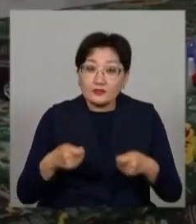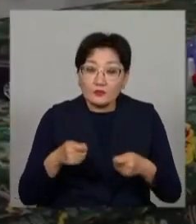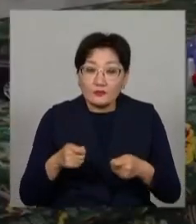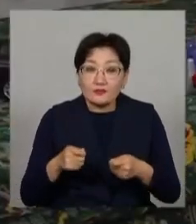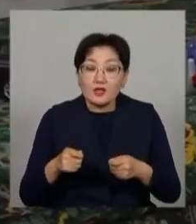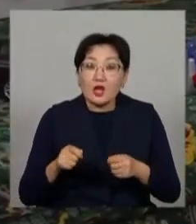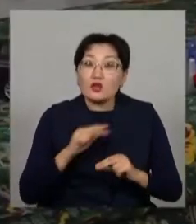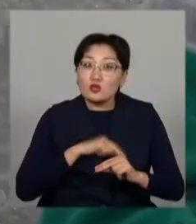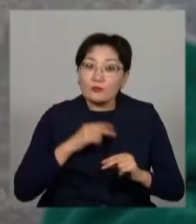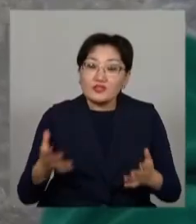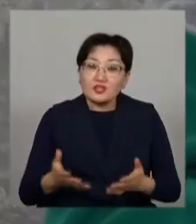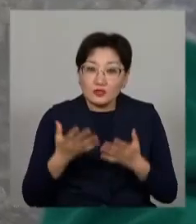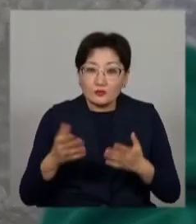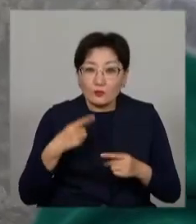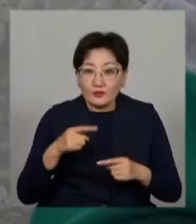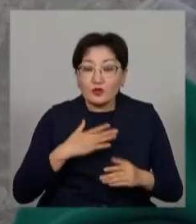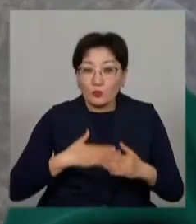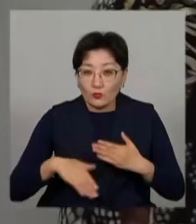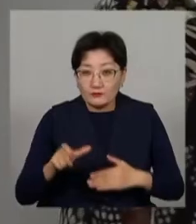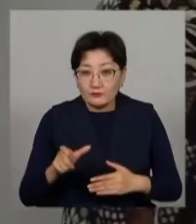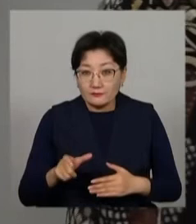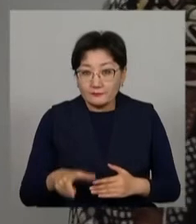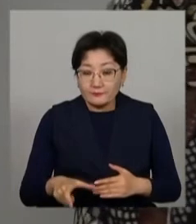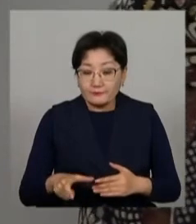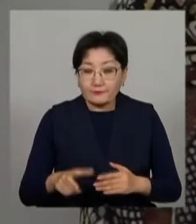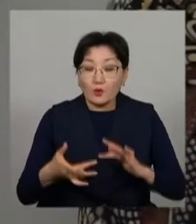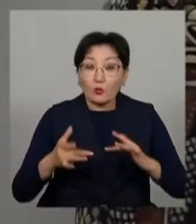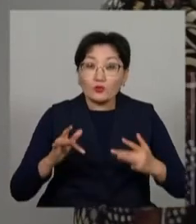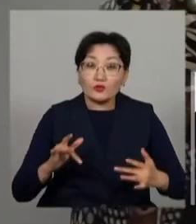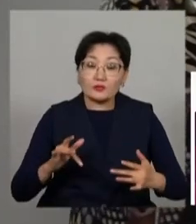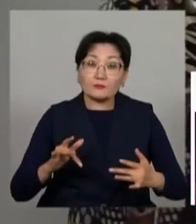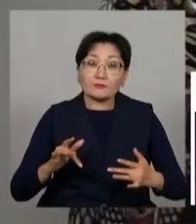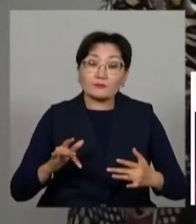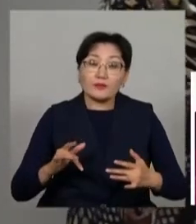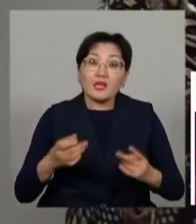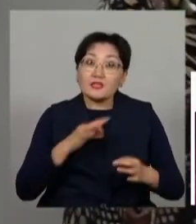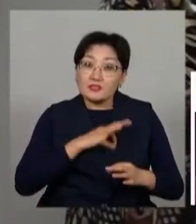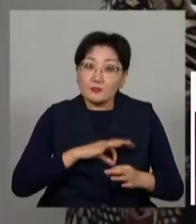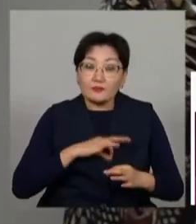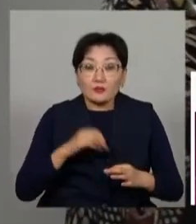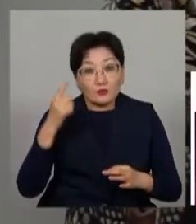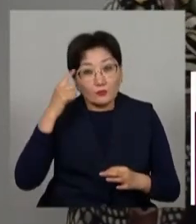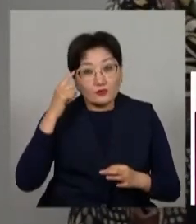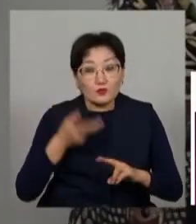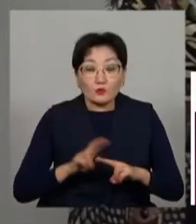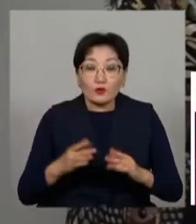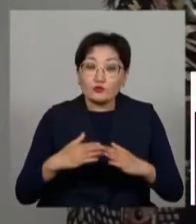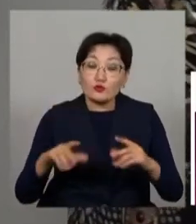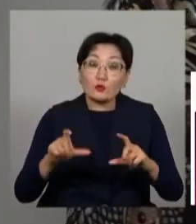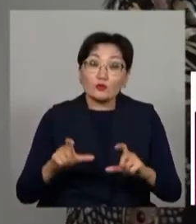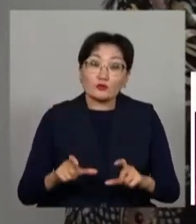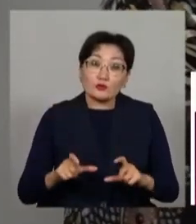тіпті ісімізді жеңілдете түсетін болды деп қуанып қалды. Онлайн болғанда тиімді деп ойлаймын, өйткені үйде отырып